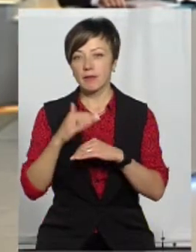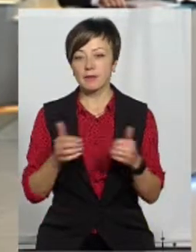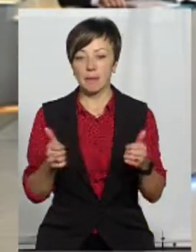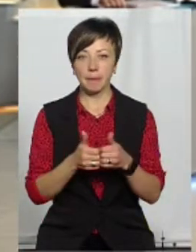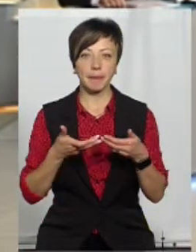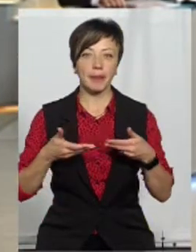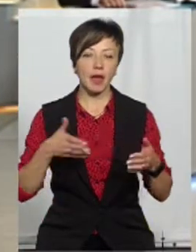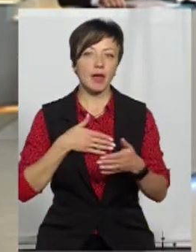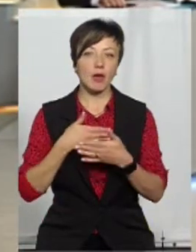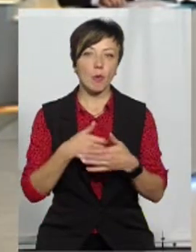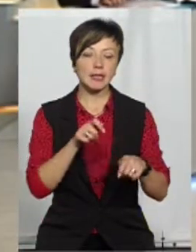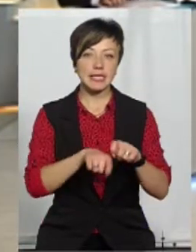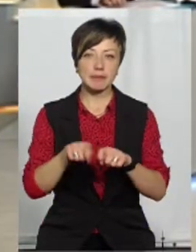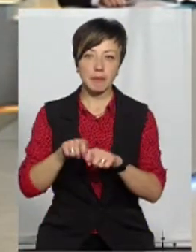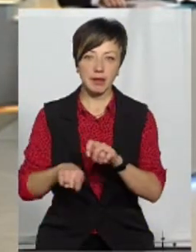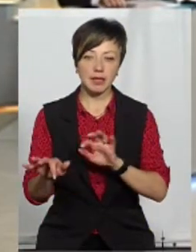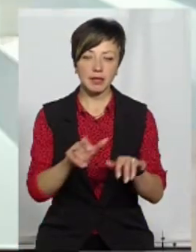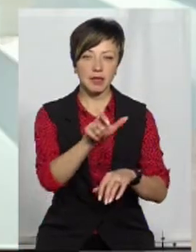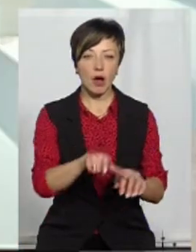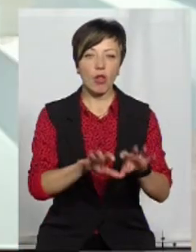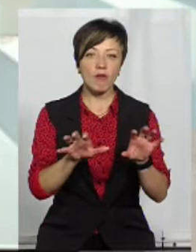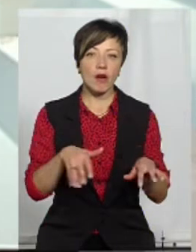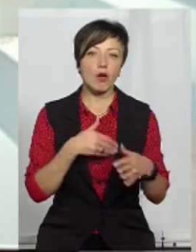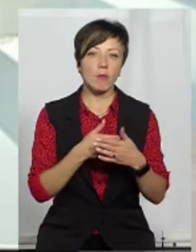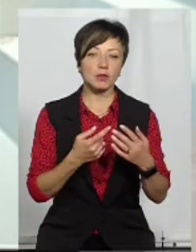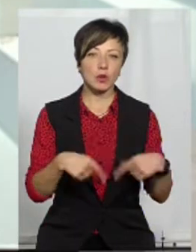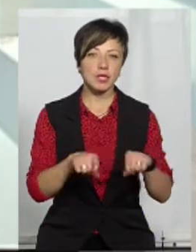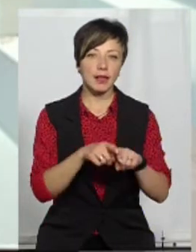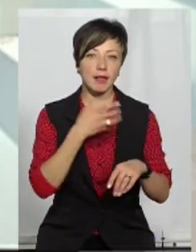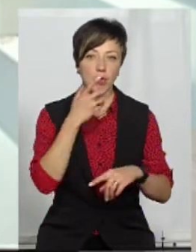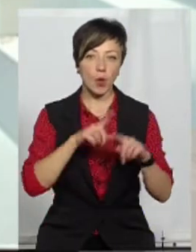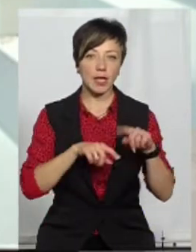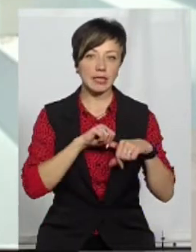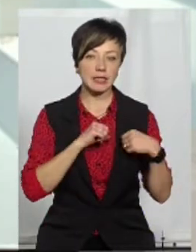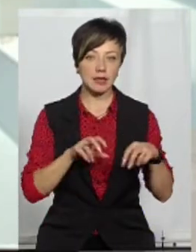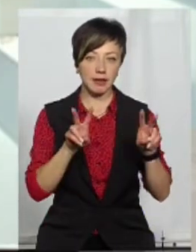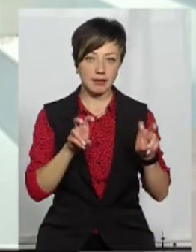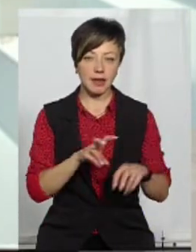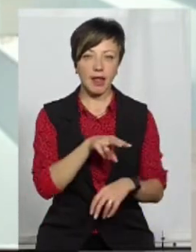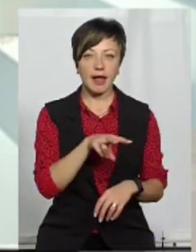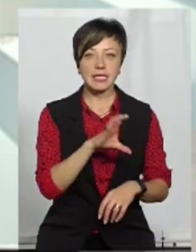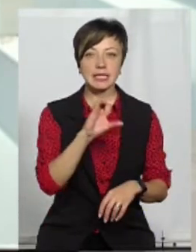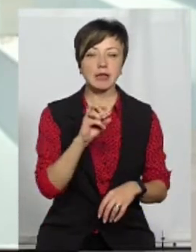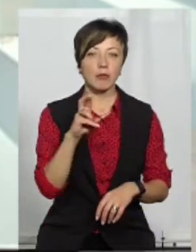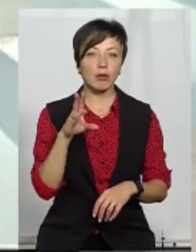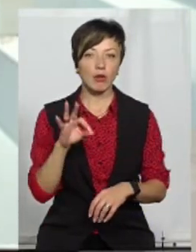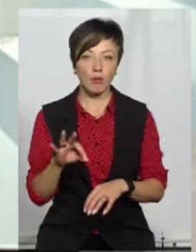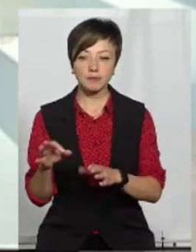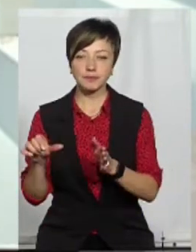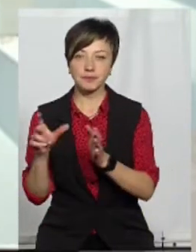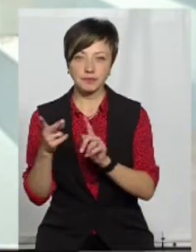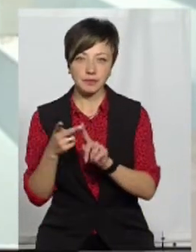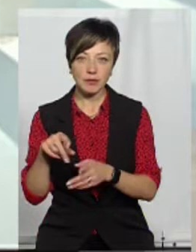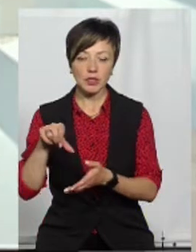нами у студії громадські експерти, громадська діячка, голова громадської організації «Тепло рідних сердець» Леся Стебло та член громадської ради